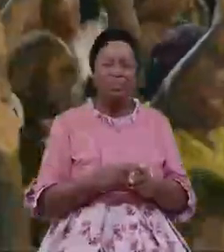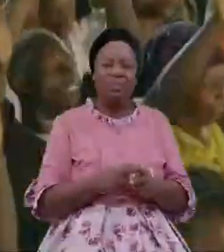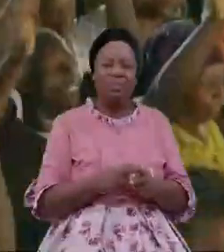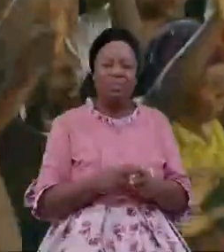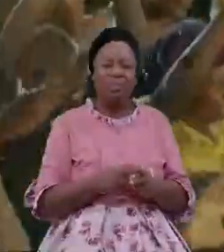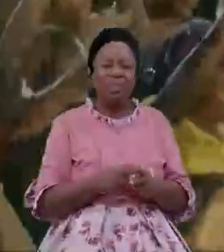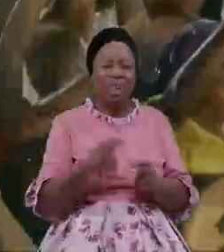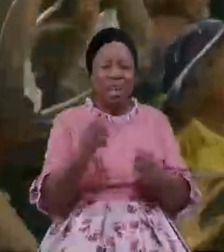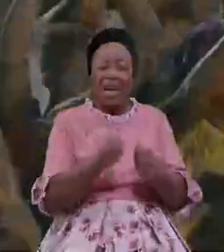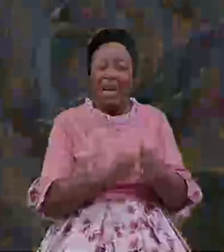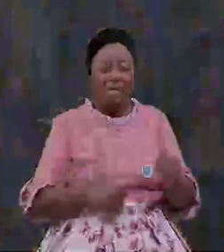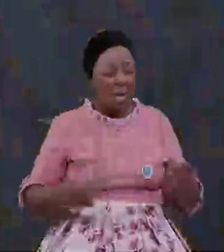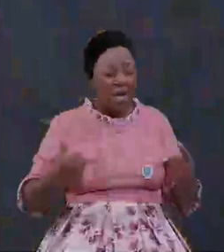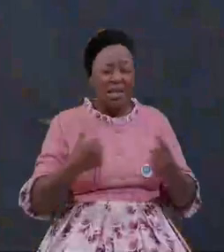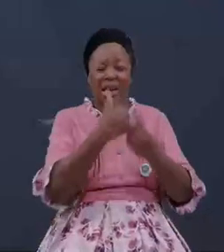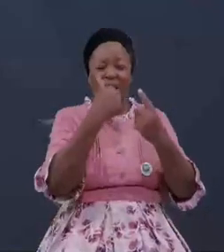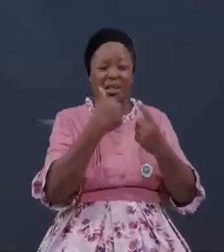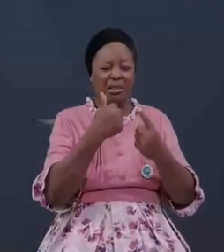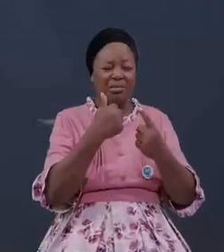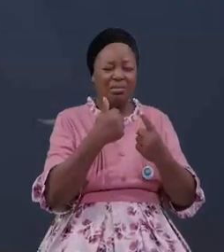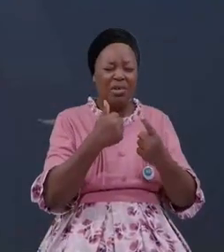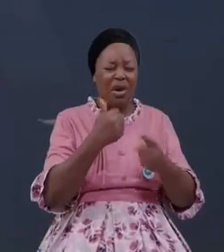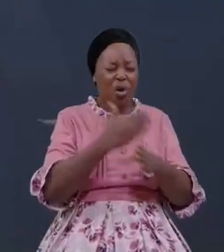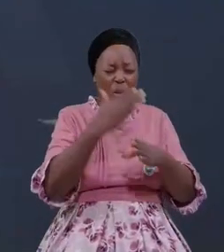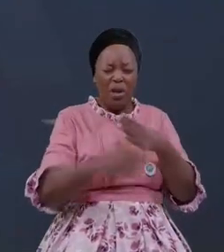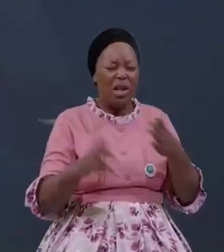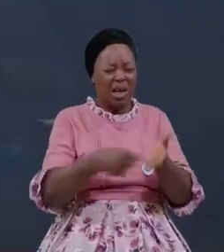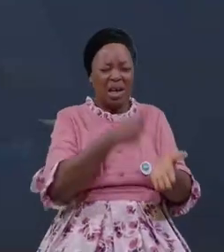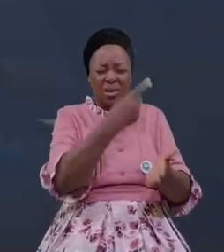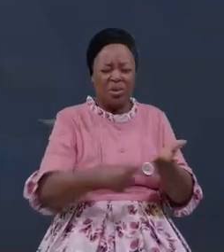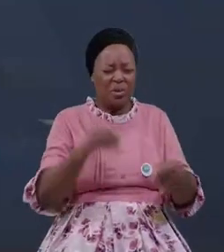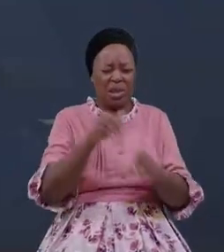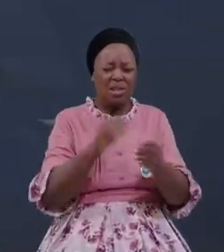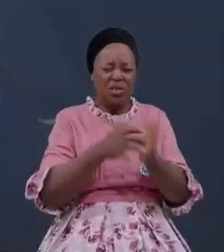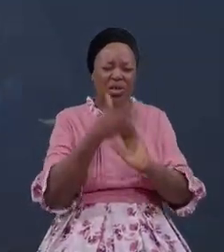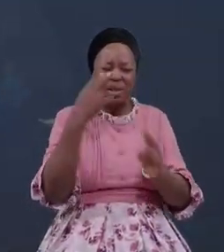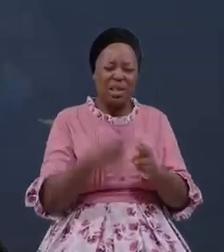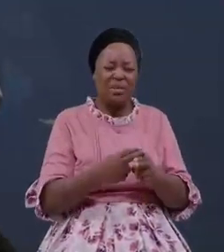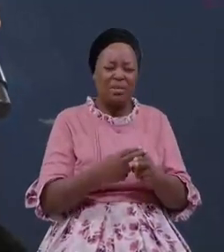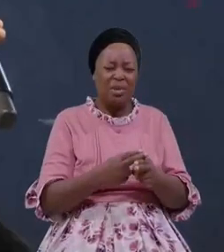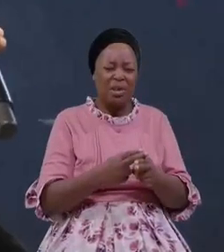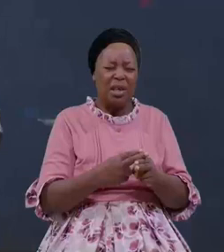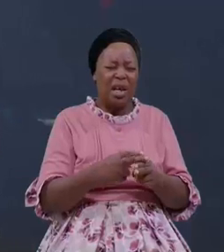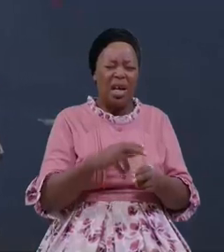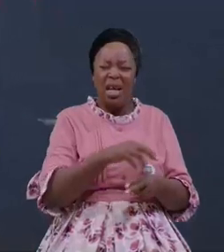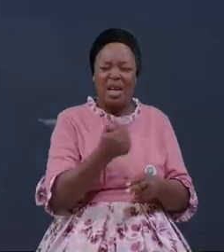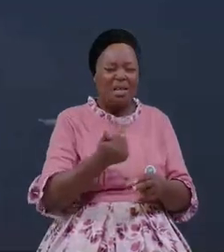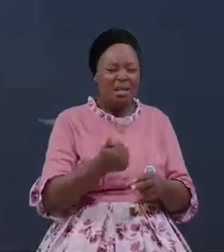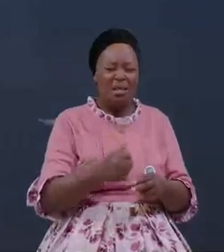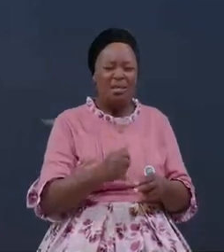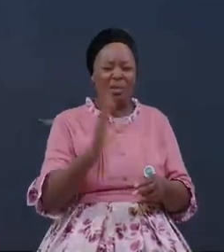jésusch attaque c'est ennulé tout